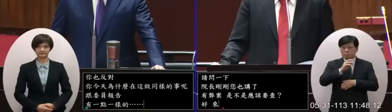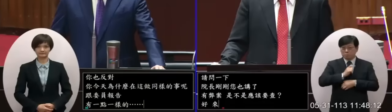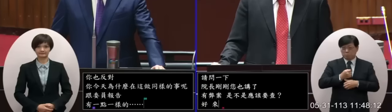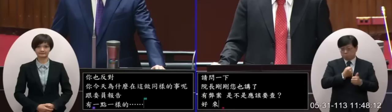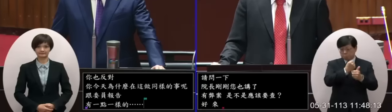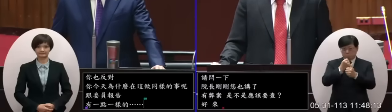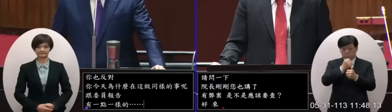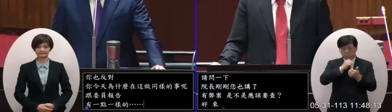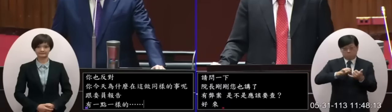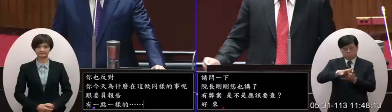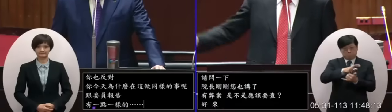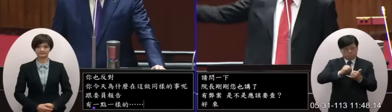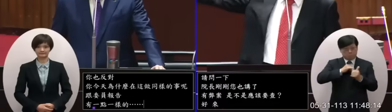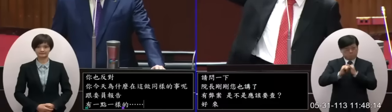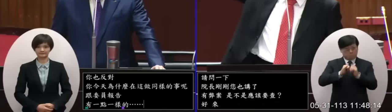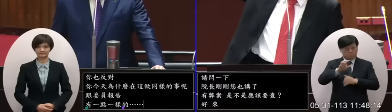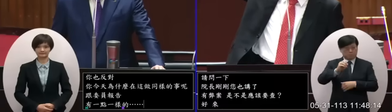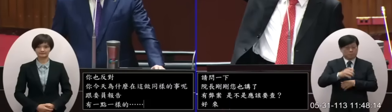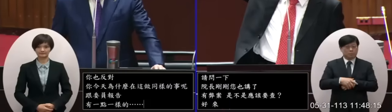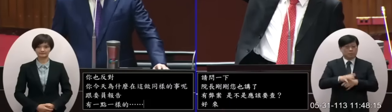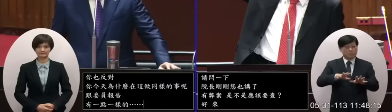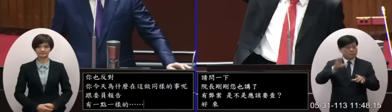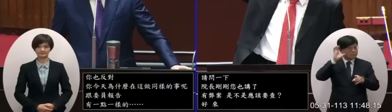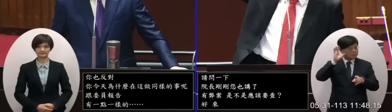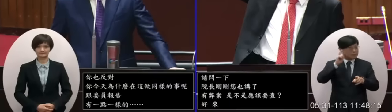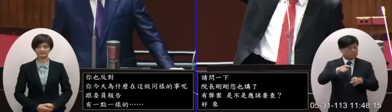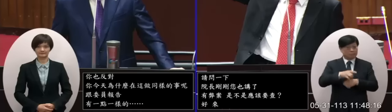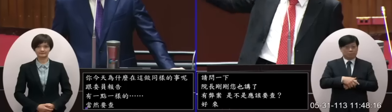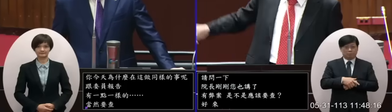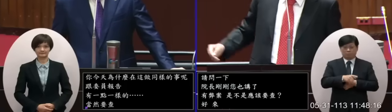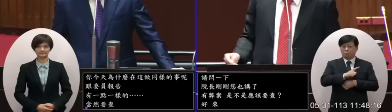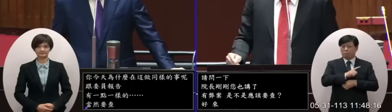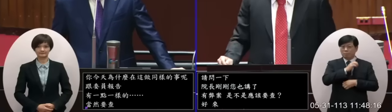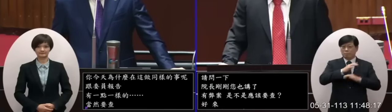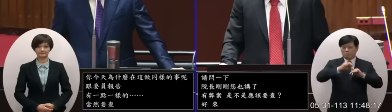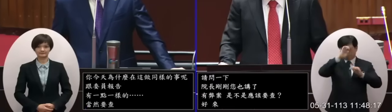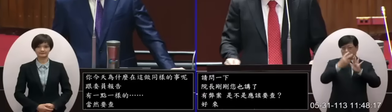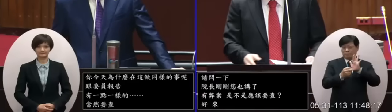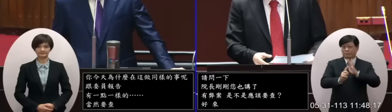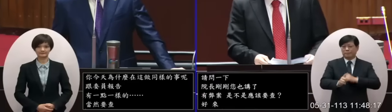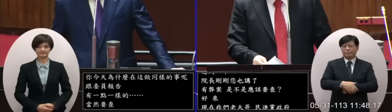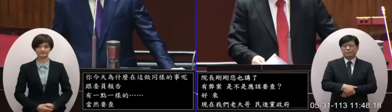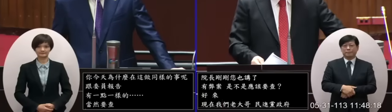没有在监控全国人民？来，我们来听一下执政党怎么说。